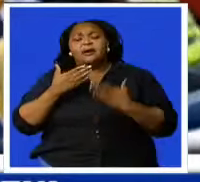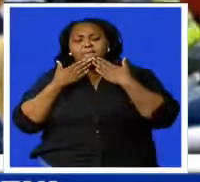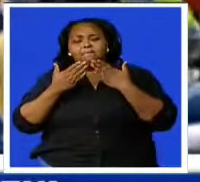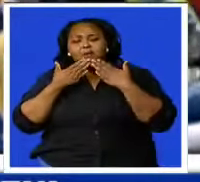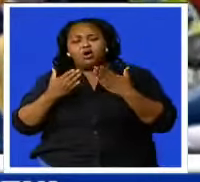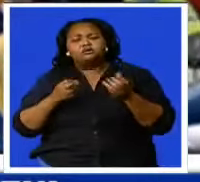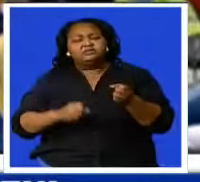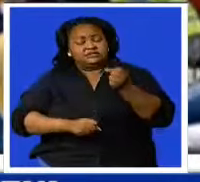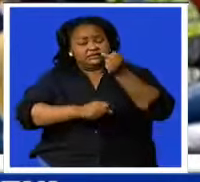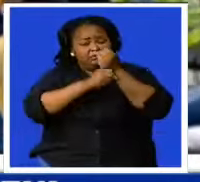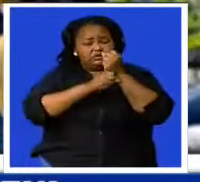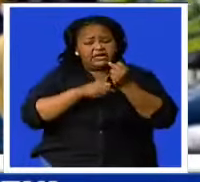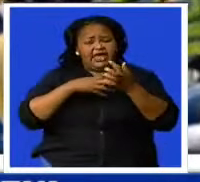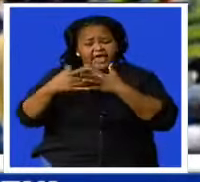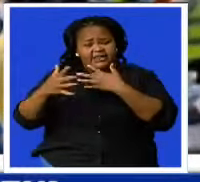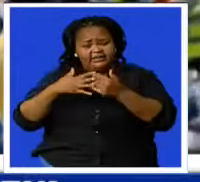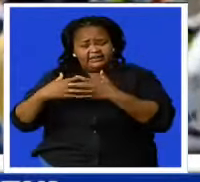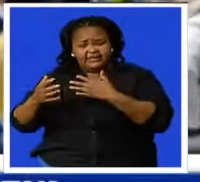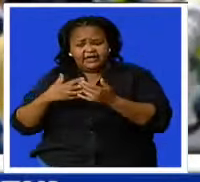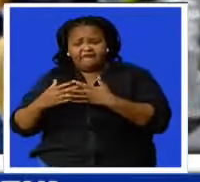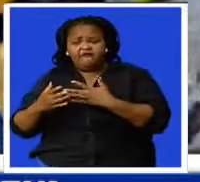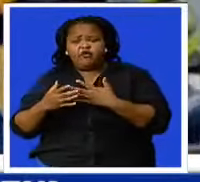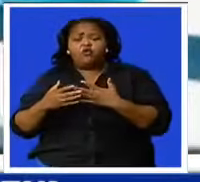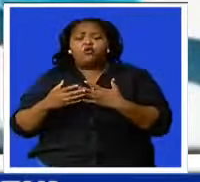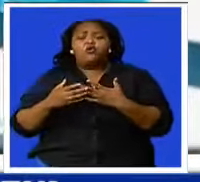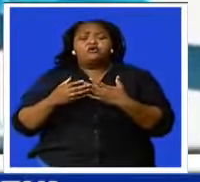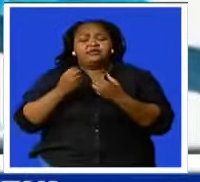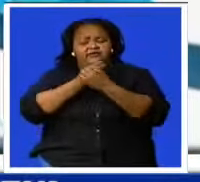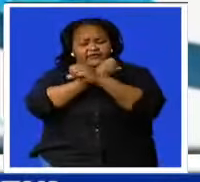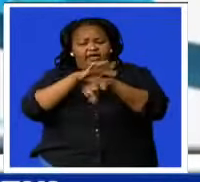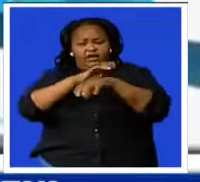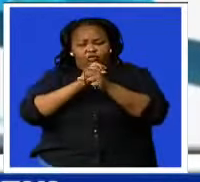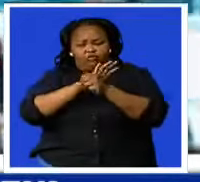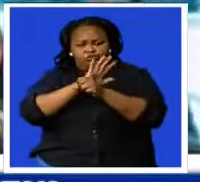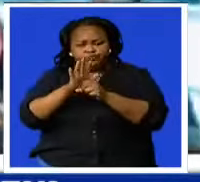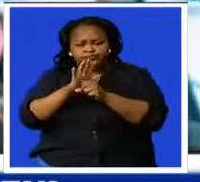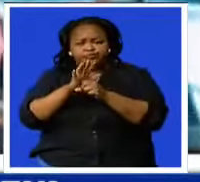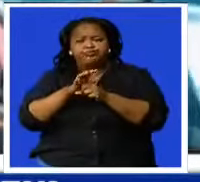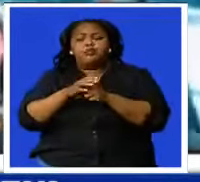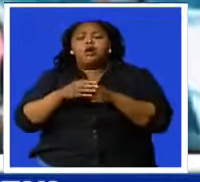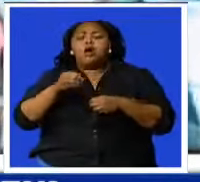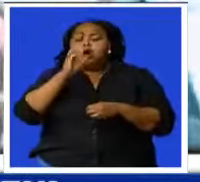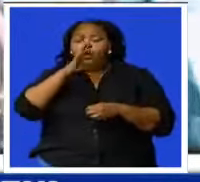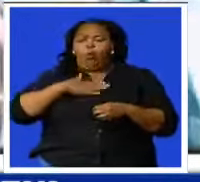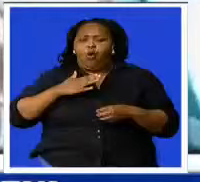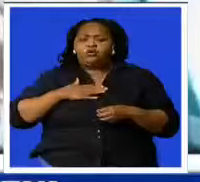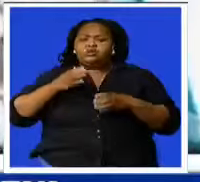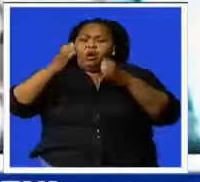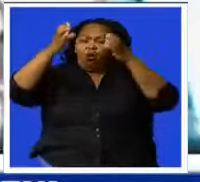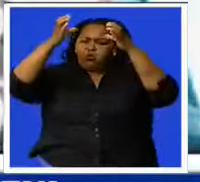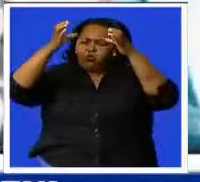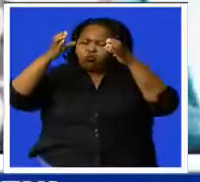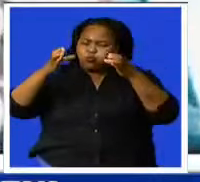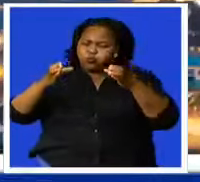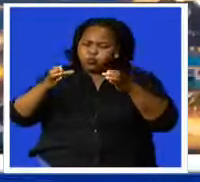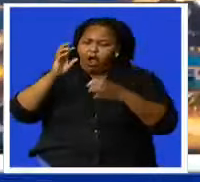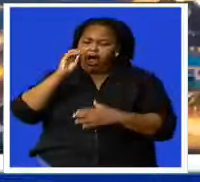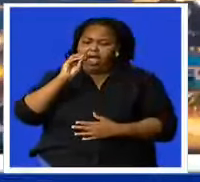kulomkhuhlane letifake ekhathi emathange emandi. Etindzabeni kubika Phumaphi Msweli ebuhleni.